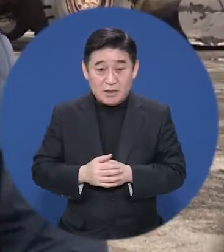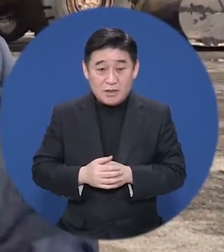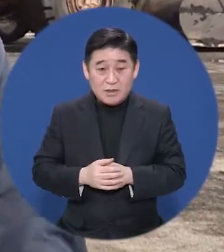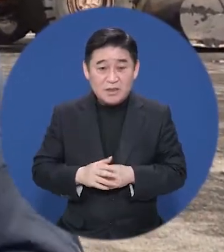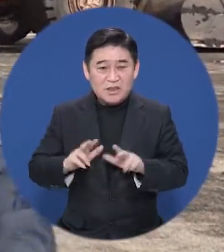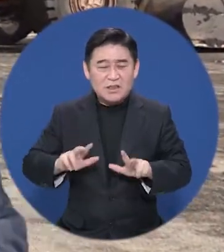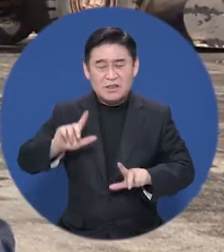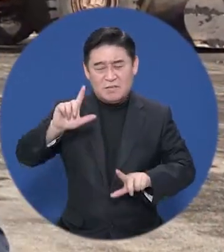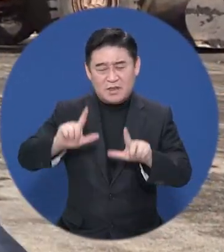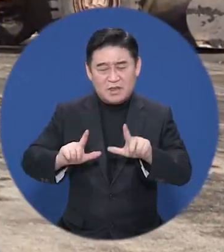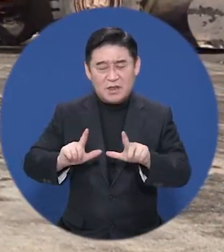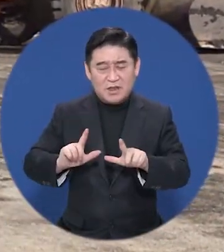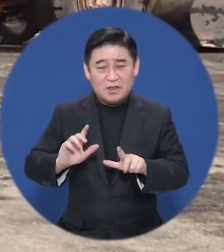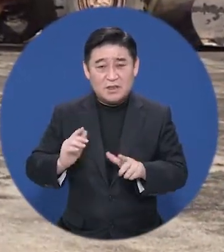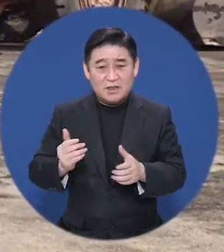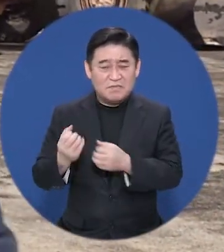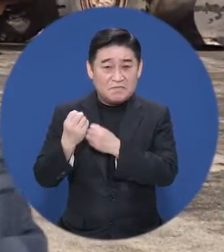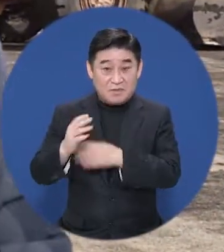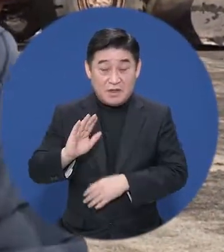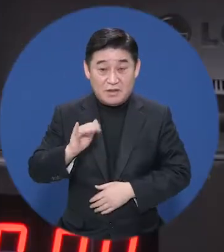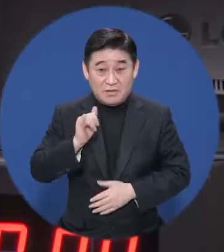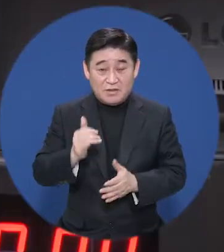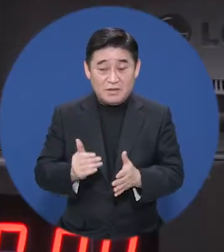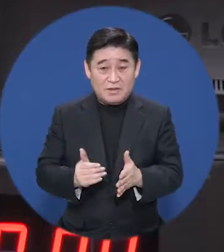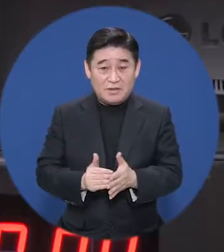이게 이 상태로 와버리면